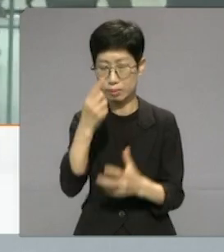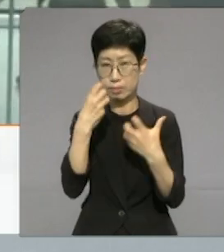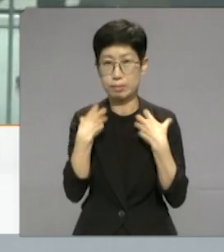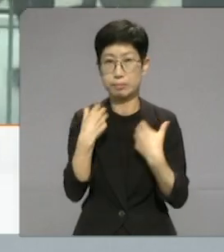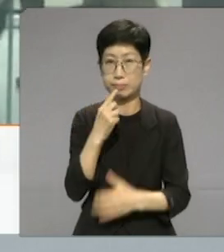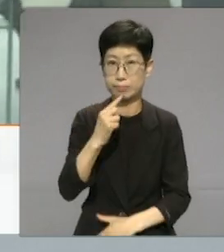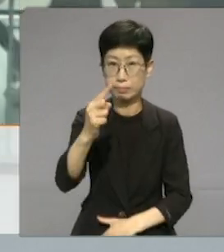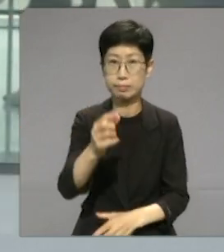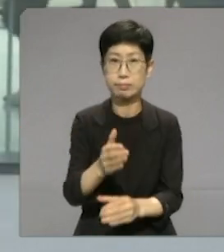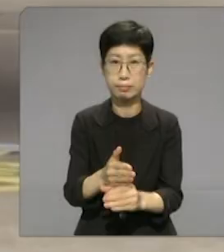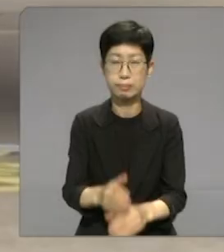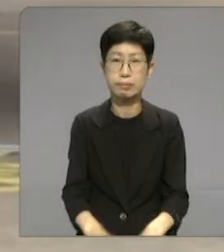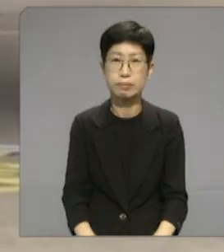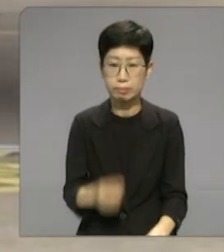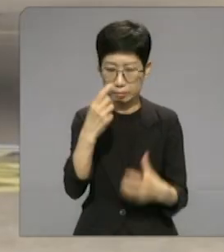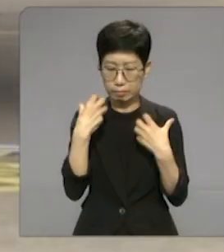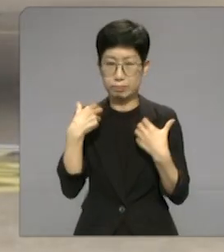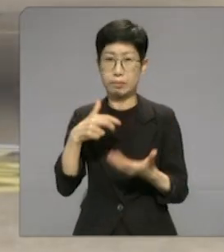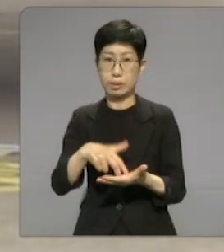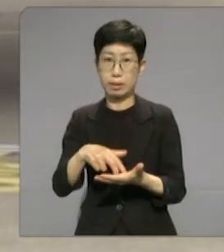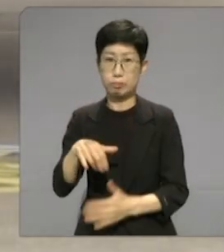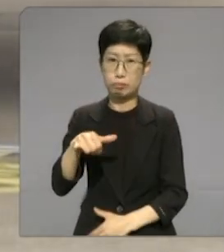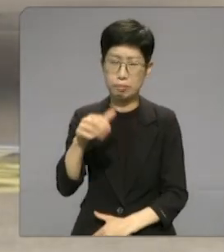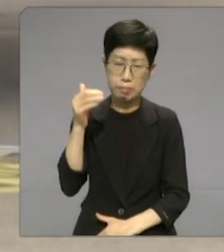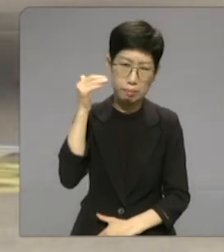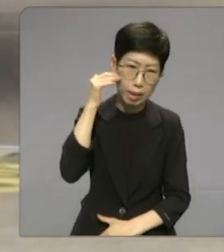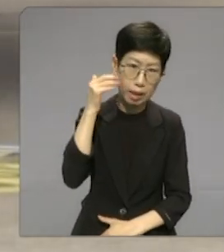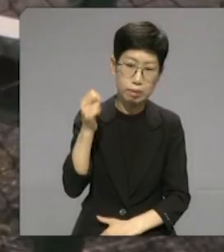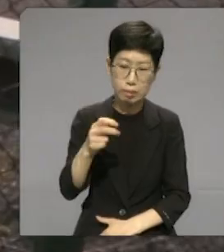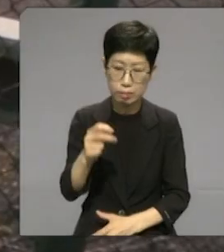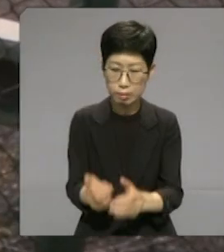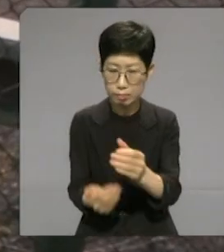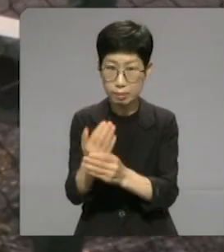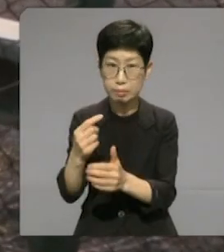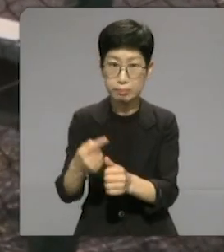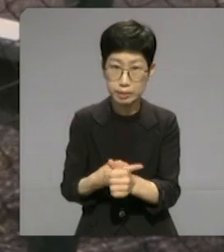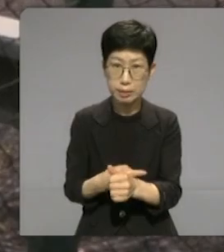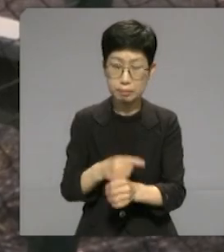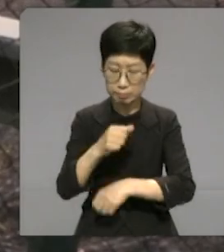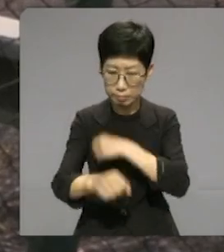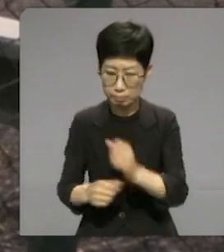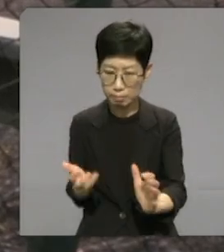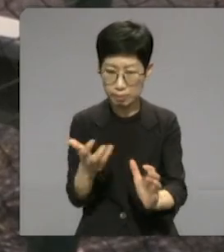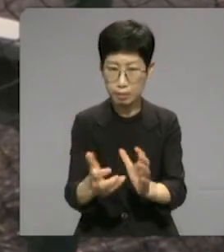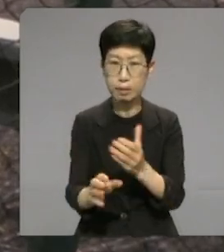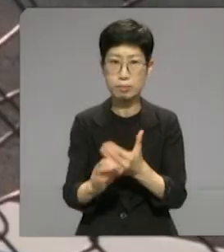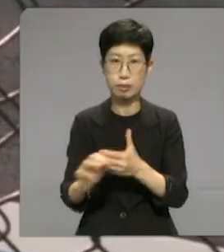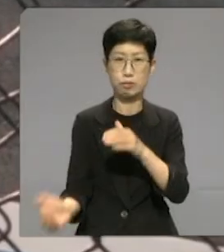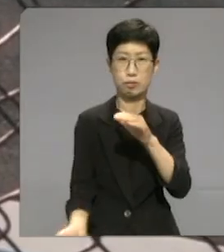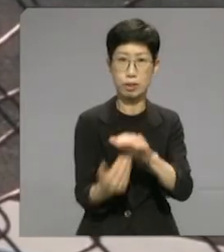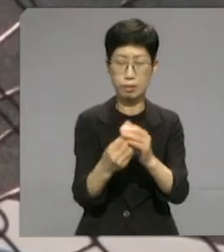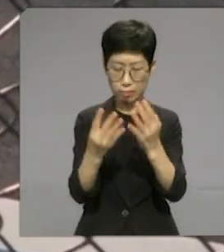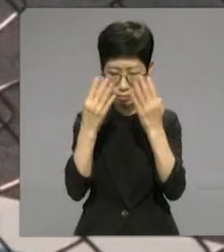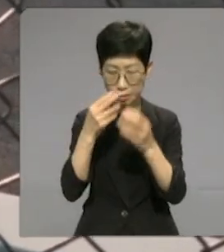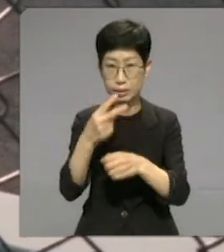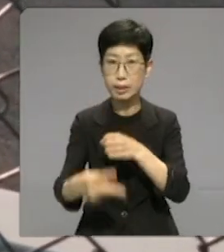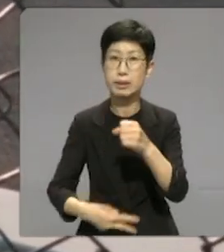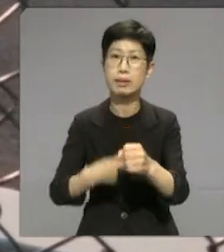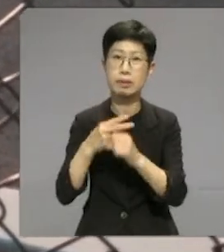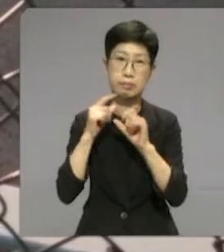있습니다. 독일 정부는 항공 운항 차질이 잇따르자 공항 활주로 무단 진입 시 최고 징역 2년에 처하도록